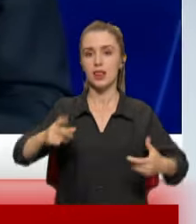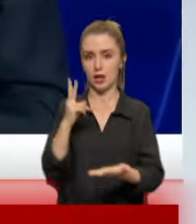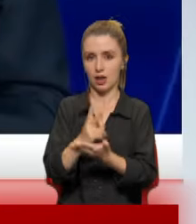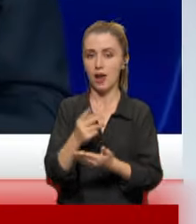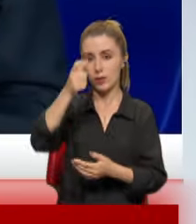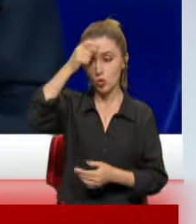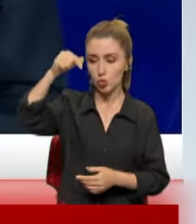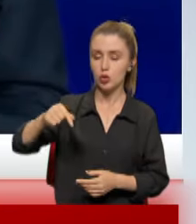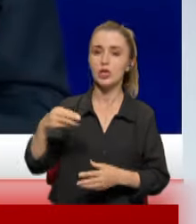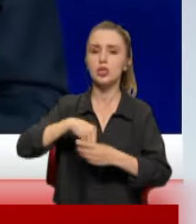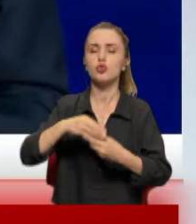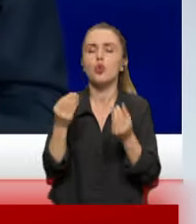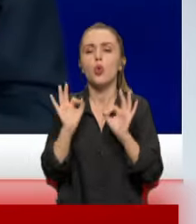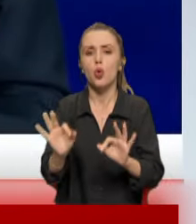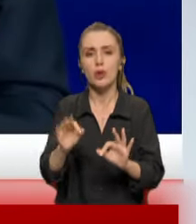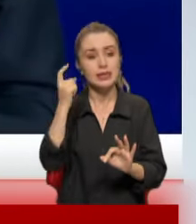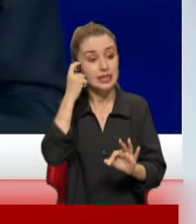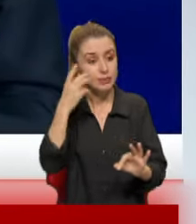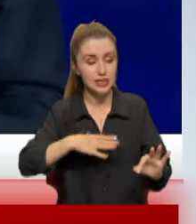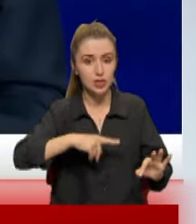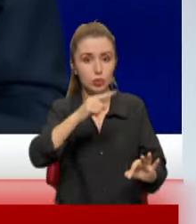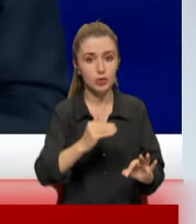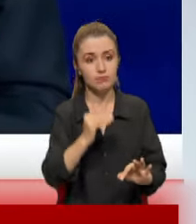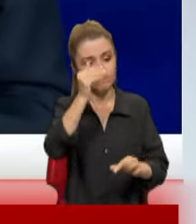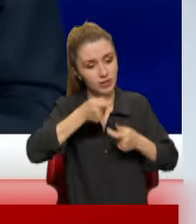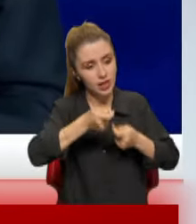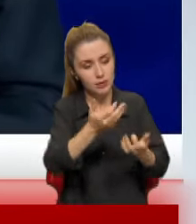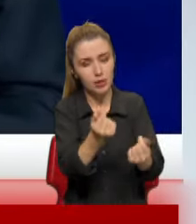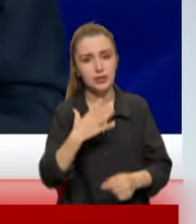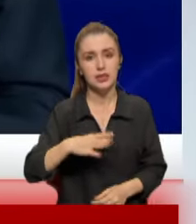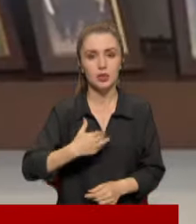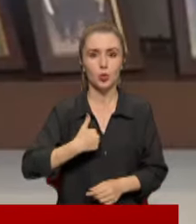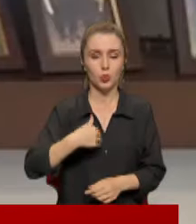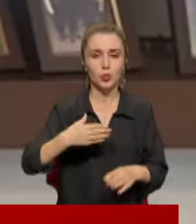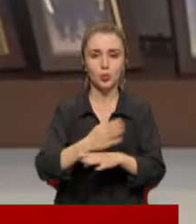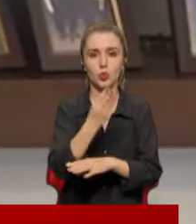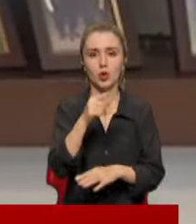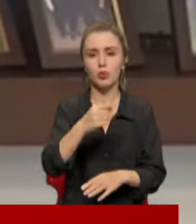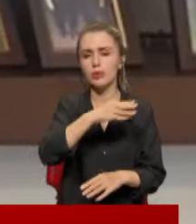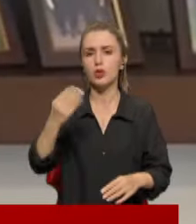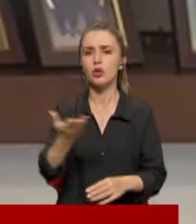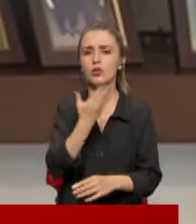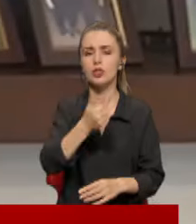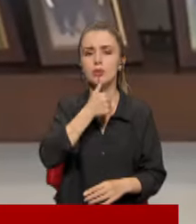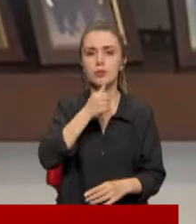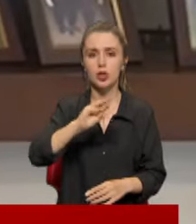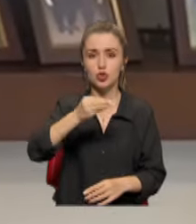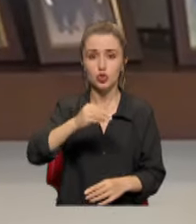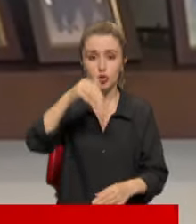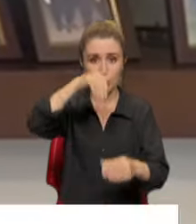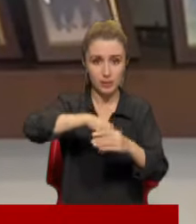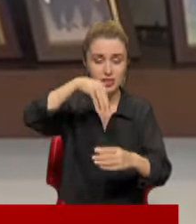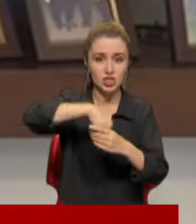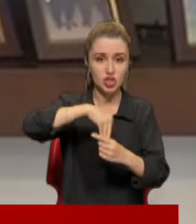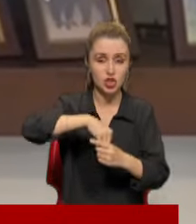de Türkiye'nin kalbidir. Orayı tanımasını, orada yetişmesini daha doğru olacağını düşündüm. Milyonlarca baba çocuğunun Türkiye'nin kalbi,